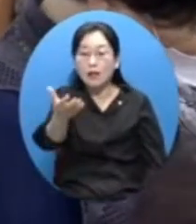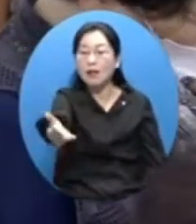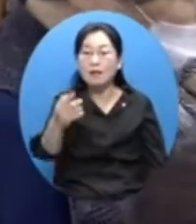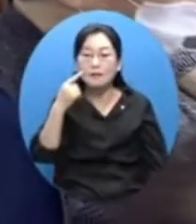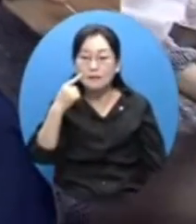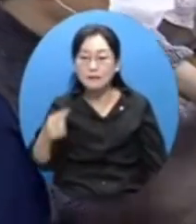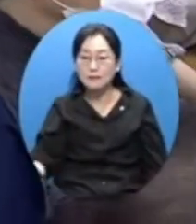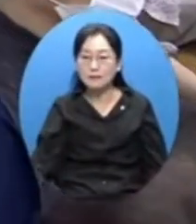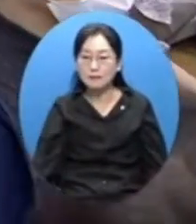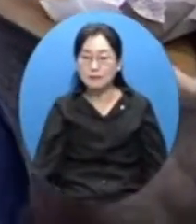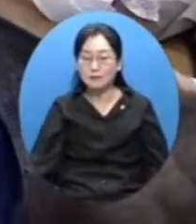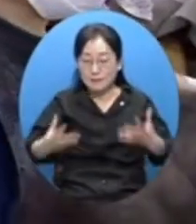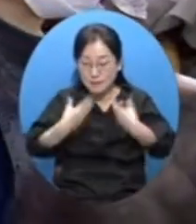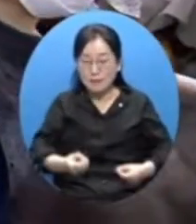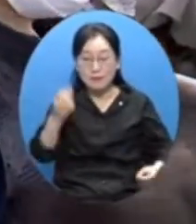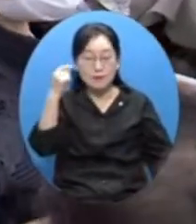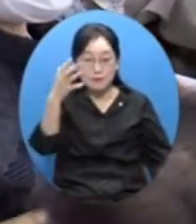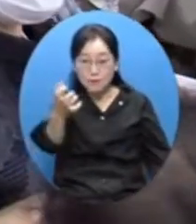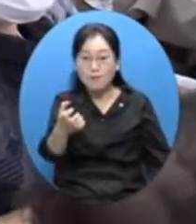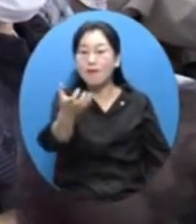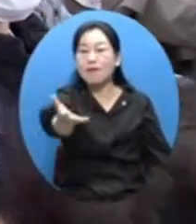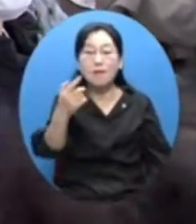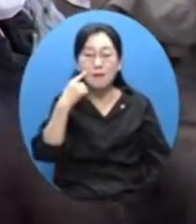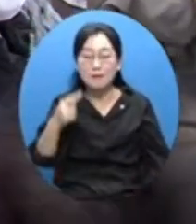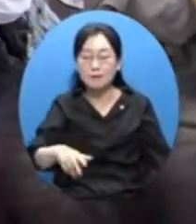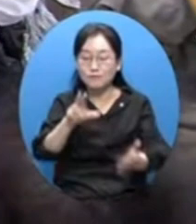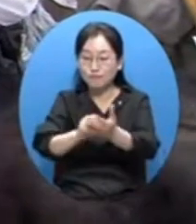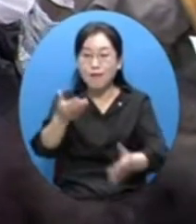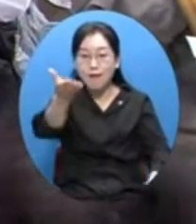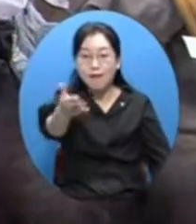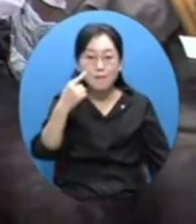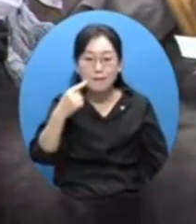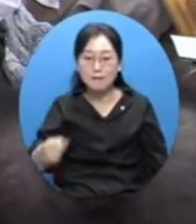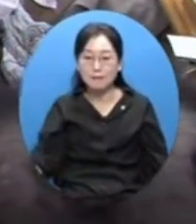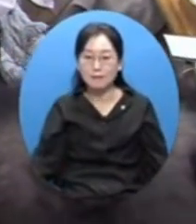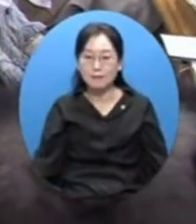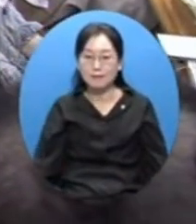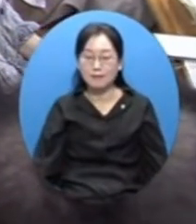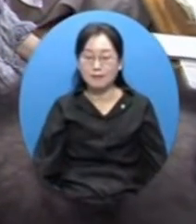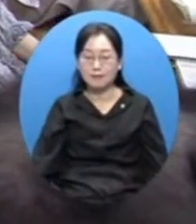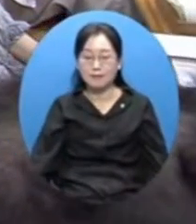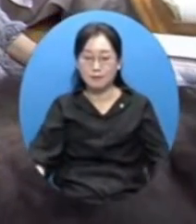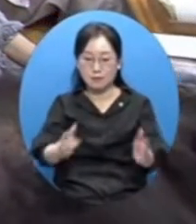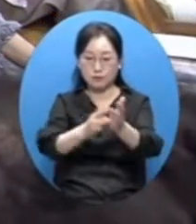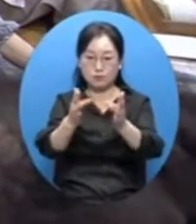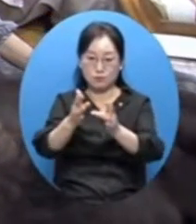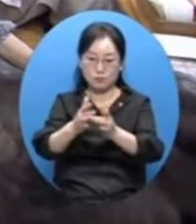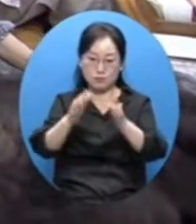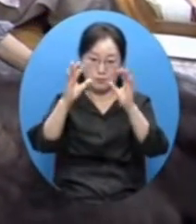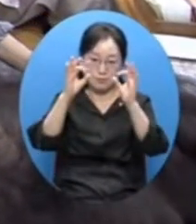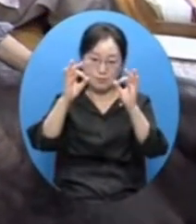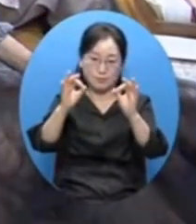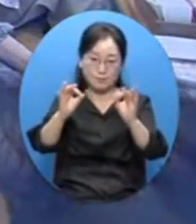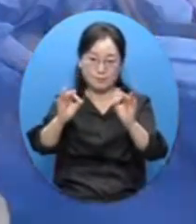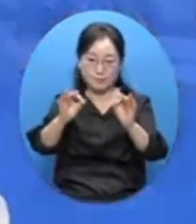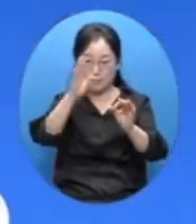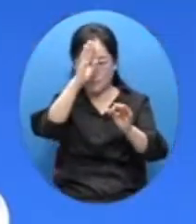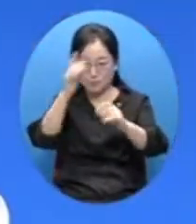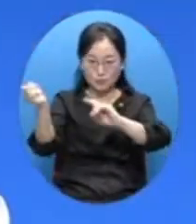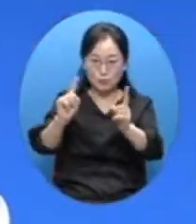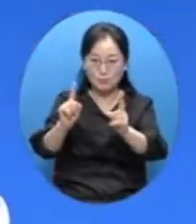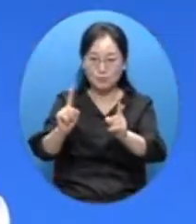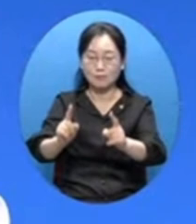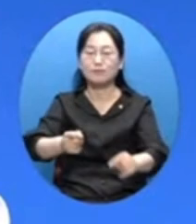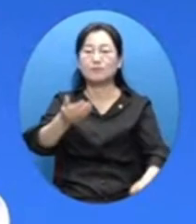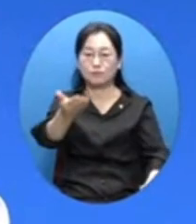내밀라. 절망의 손을 내밀라. 문제 손을 내밀라. 그때 주님이 그 병을 치료해